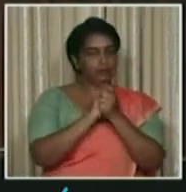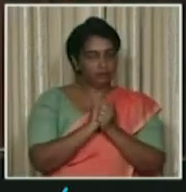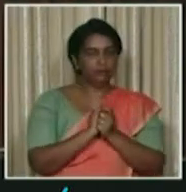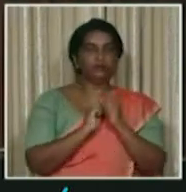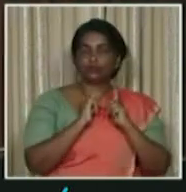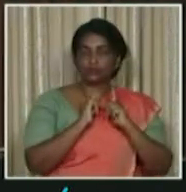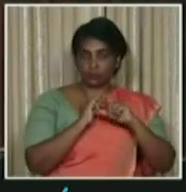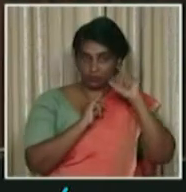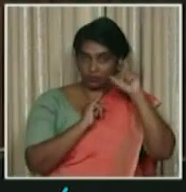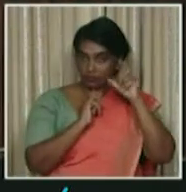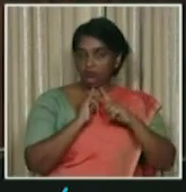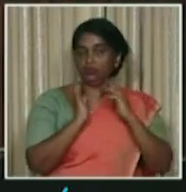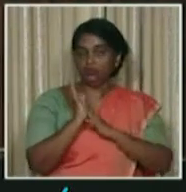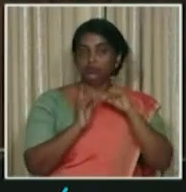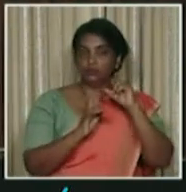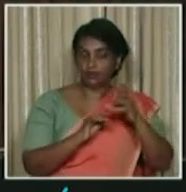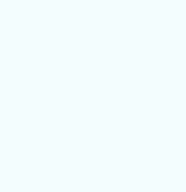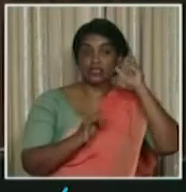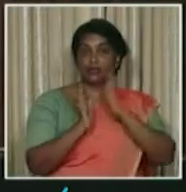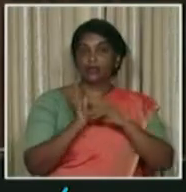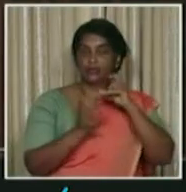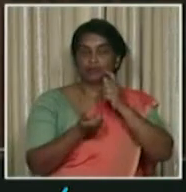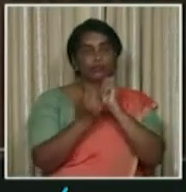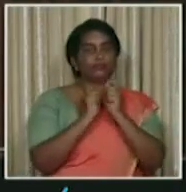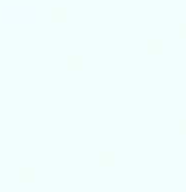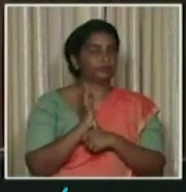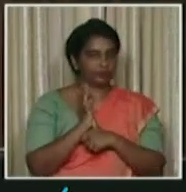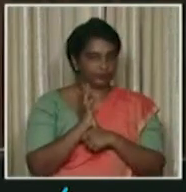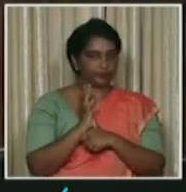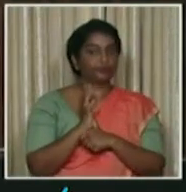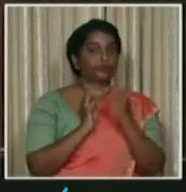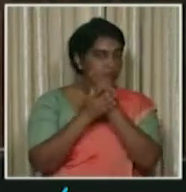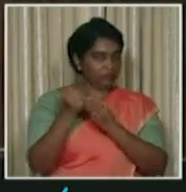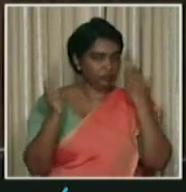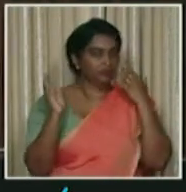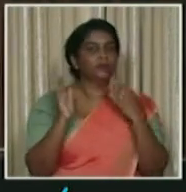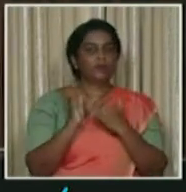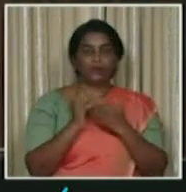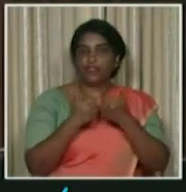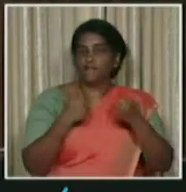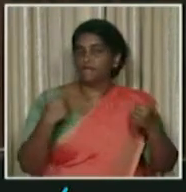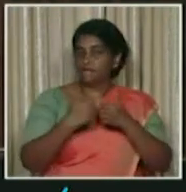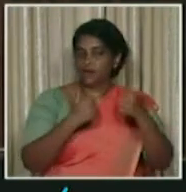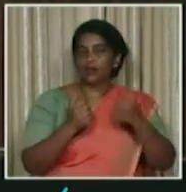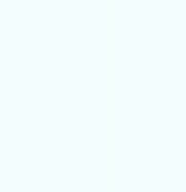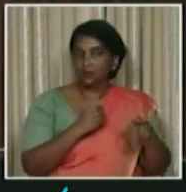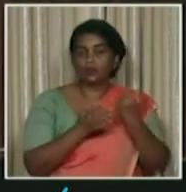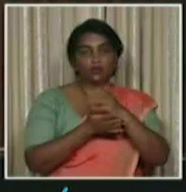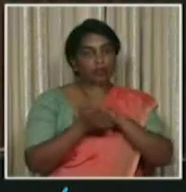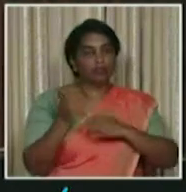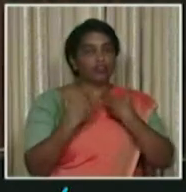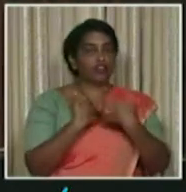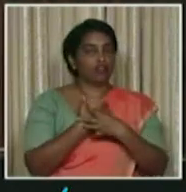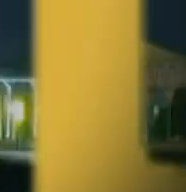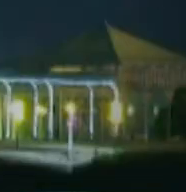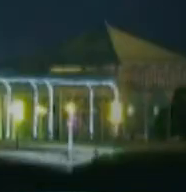සභා සංශෝධන සහ මහනගර සභා සංශෝධන නැමැති පනත් කෙටුම්පත් තුන සම්බන්ධයෙන් වෙන්වෙන් වශයෙන් පෙත්සම් පහ බැගින් පිටපත්ද